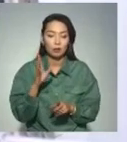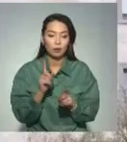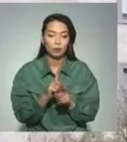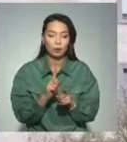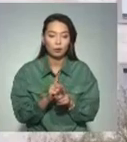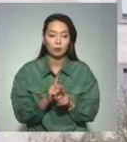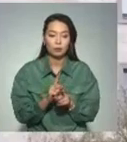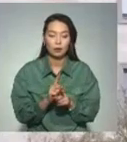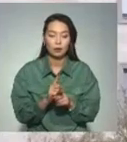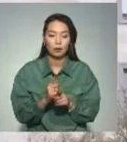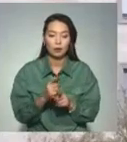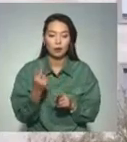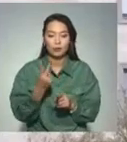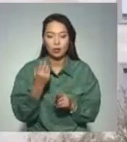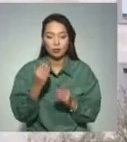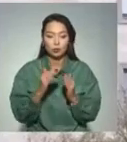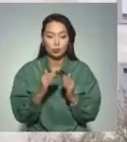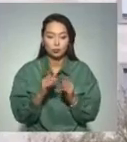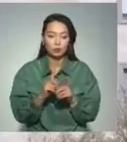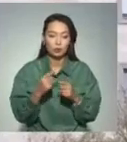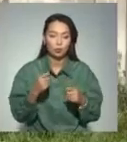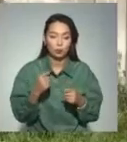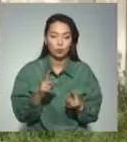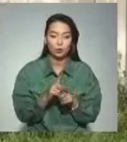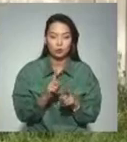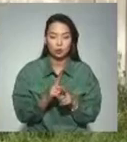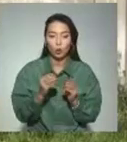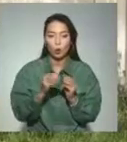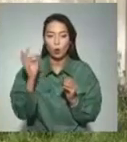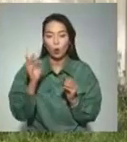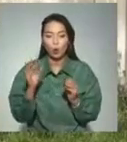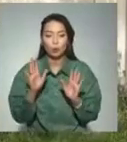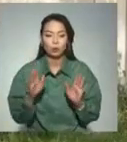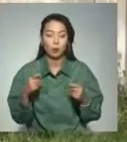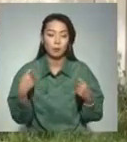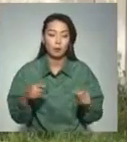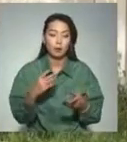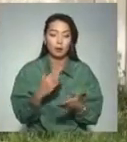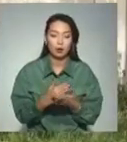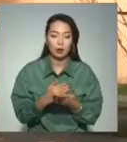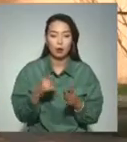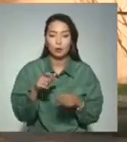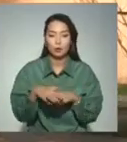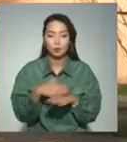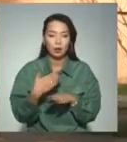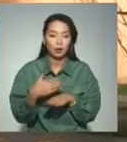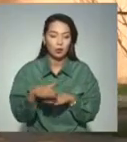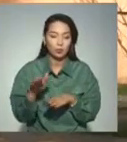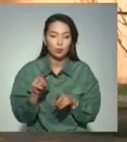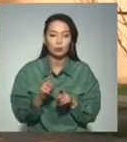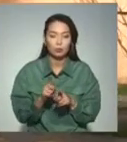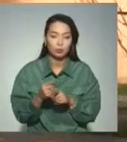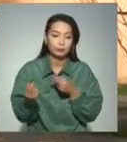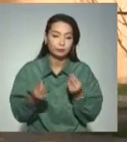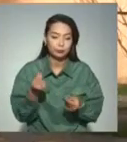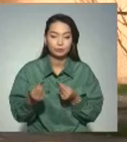аз. Жыл басынан бері өздеріне тапсырылған 100 пәтердің небәрі 10%-ы ғана сатылған. Онда да жұрт несиеге немесе бөліп төлеуге